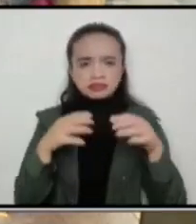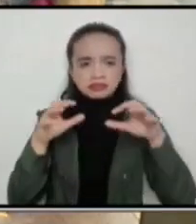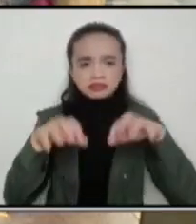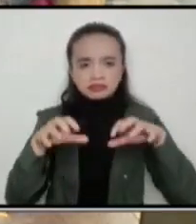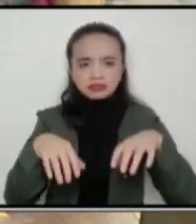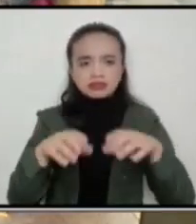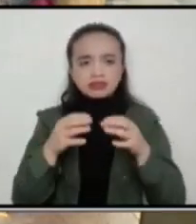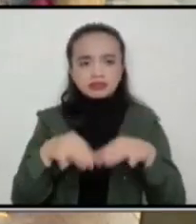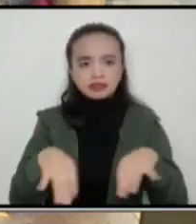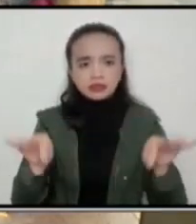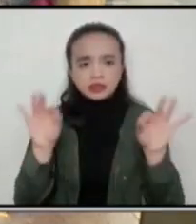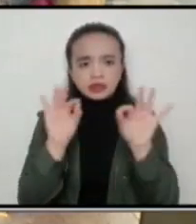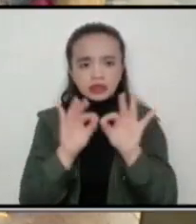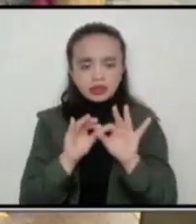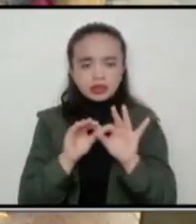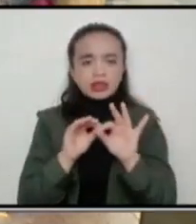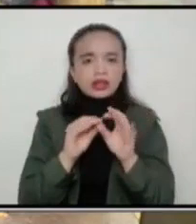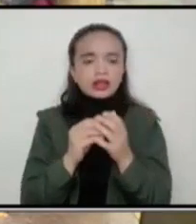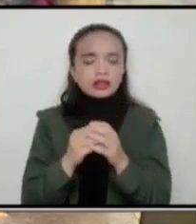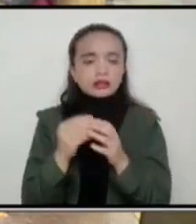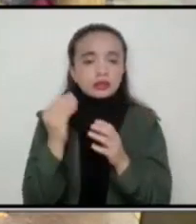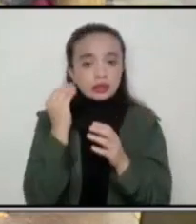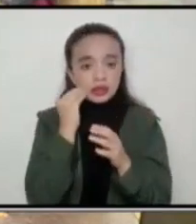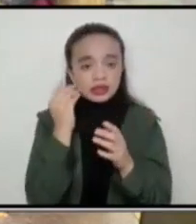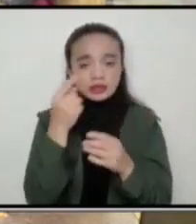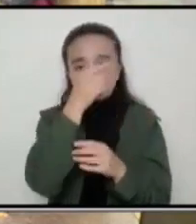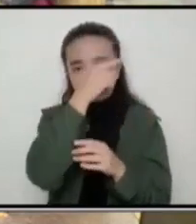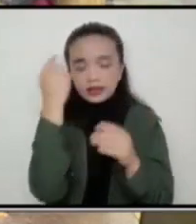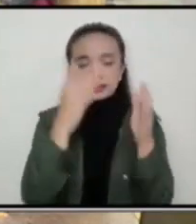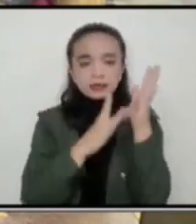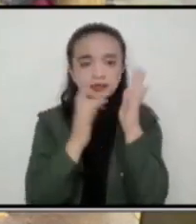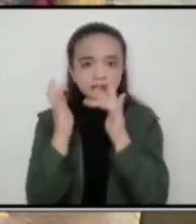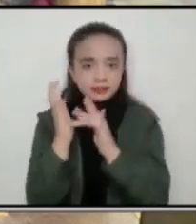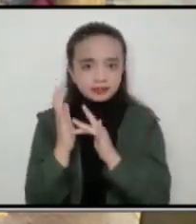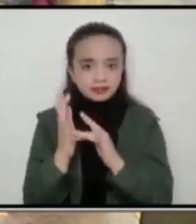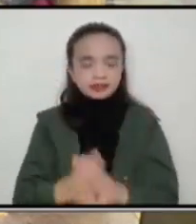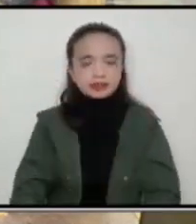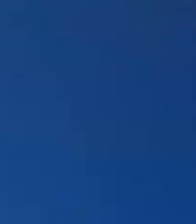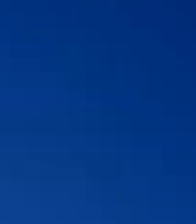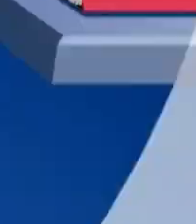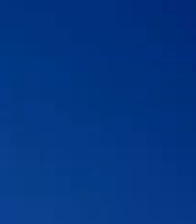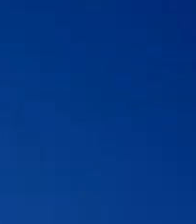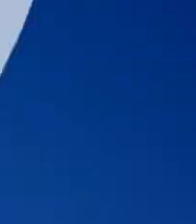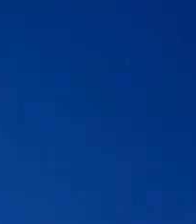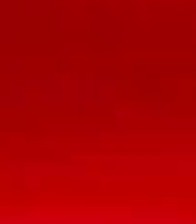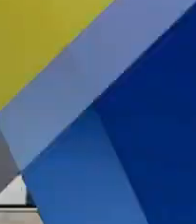lamang sa itim na Nazareno. Si Su Jin Kim sa detalye, live.